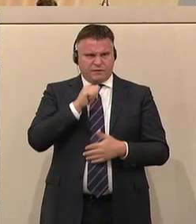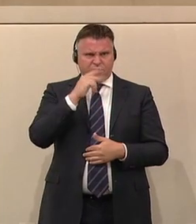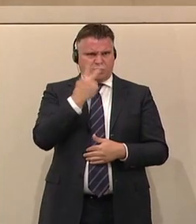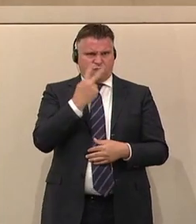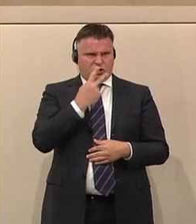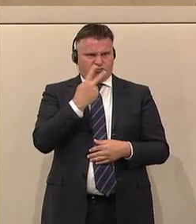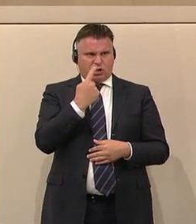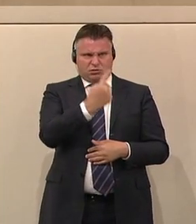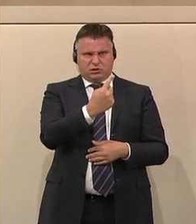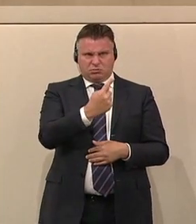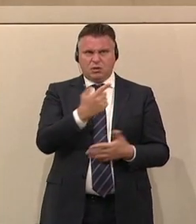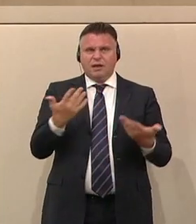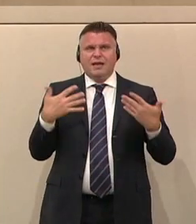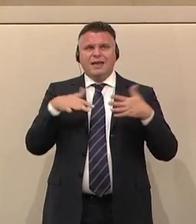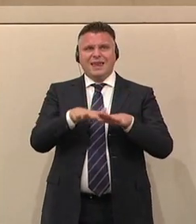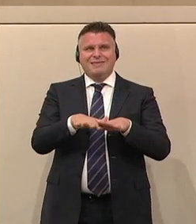eine